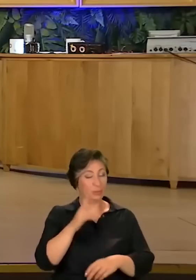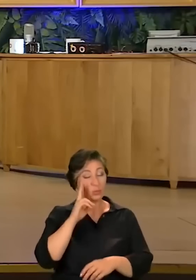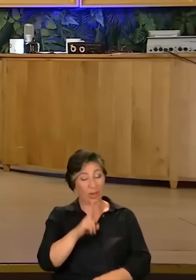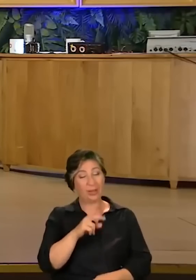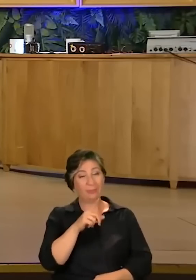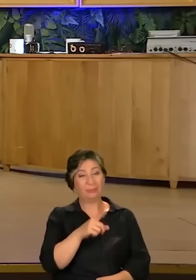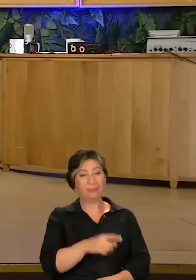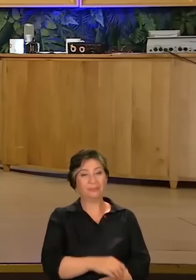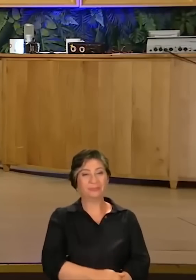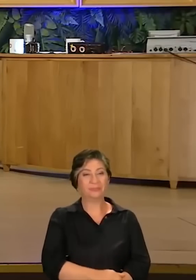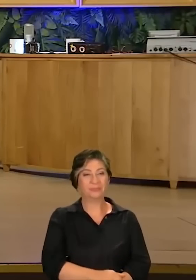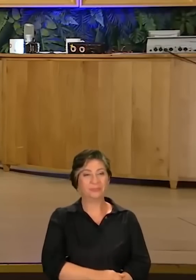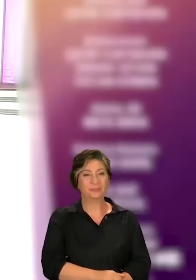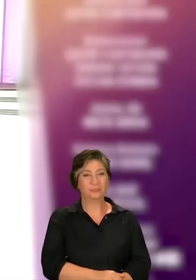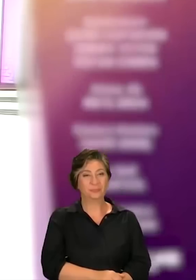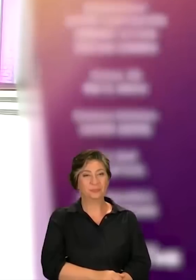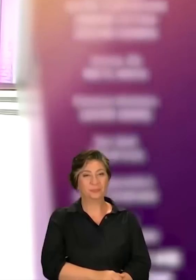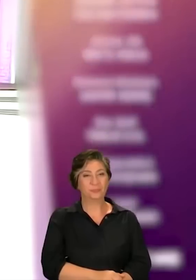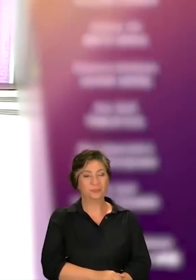Görelim orayı.